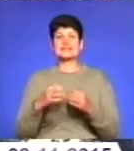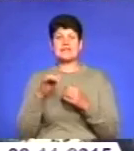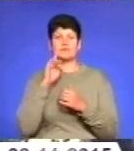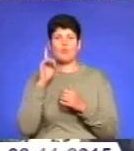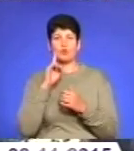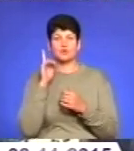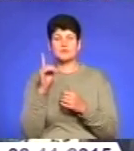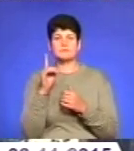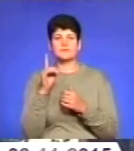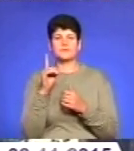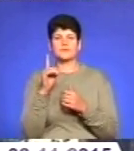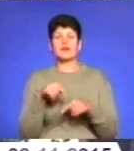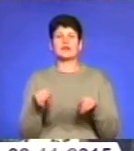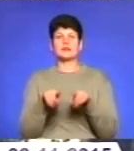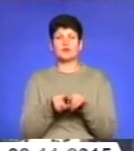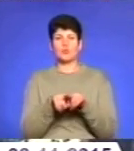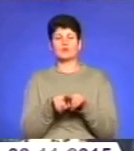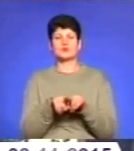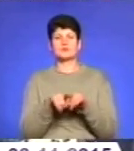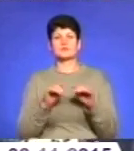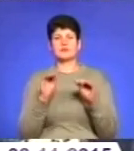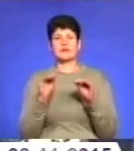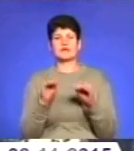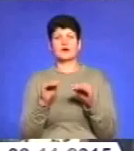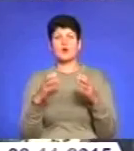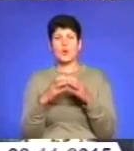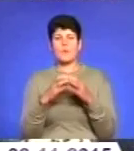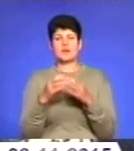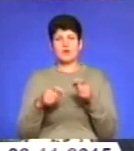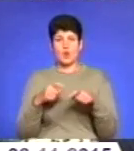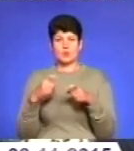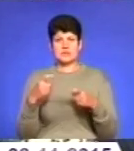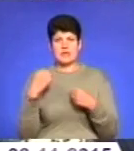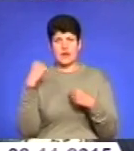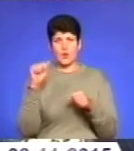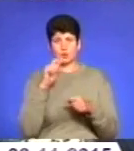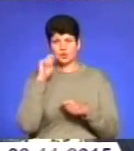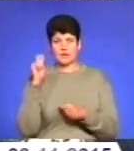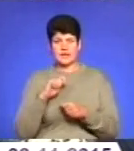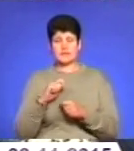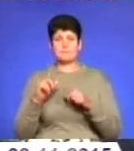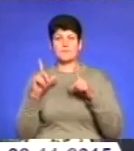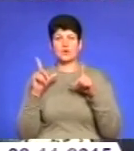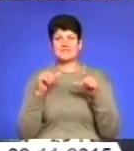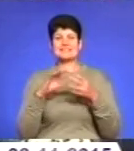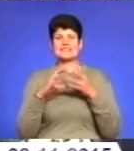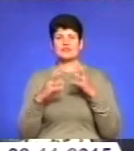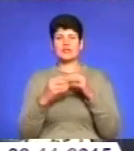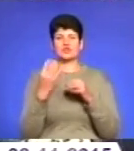молоді також встановили в командній гонці рекорд України. Проїхавши з